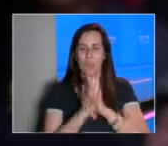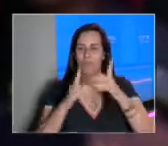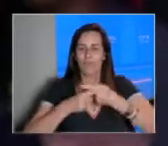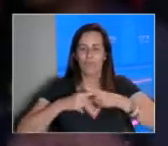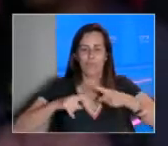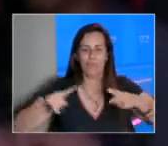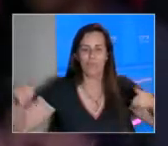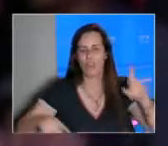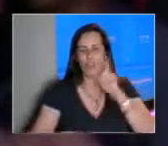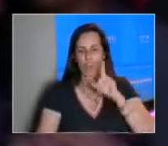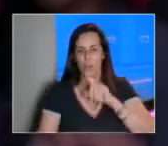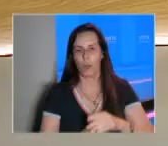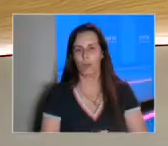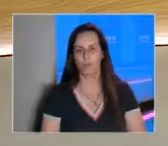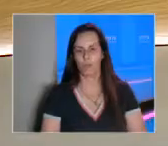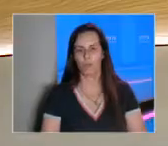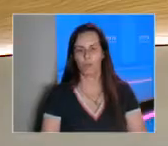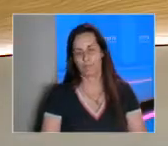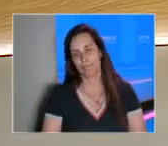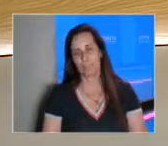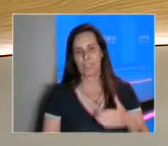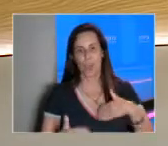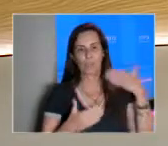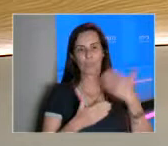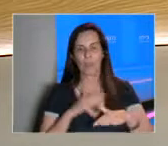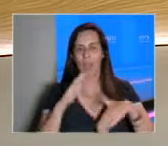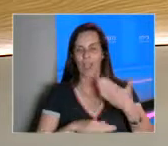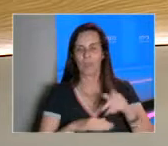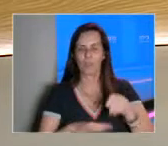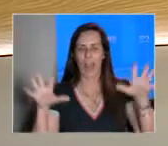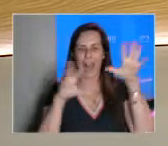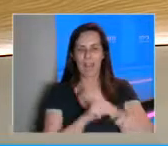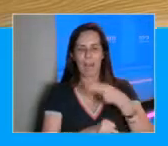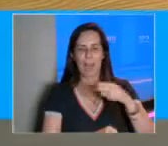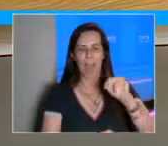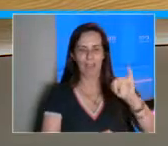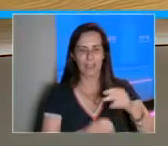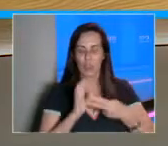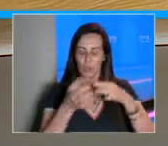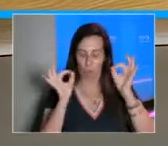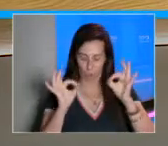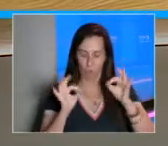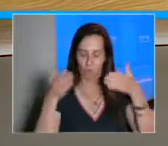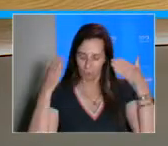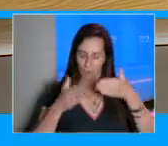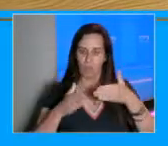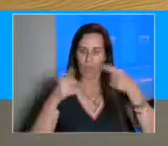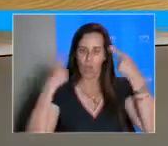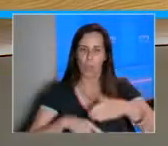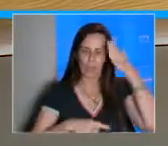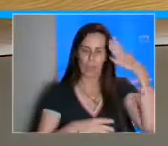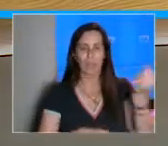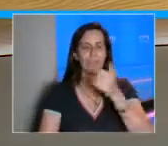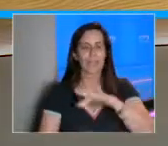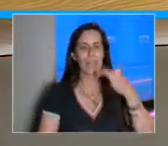19 different versions of name. זהו, אנחנו מסיימים. מיד אחרינו משכן לילה, ימני זובידה, בתוכנית מיוחדת שתוקדש כאמור ליום המודעות